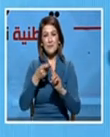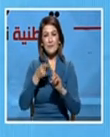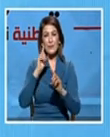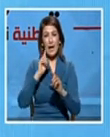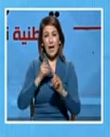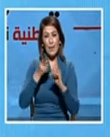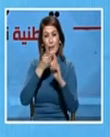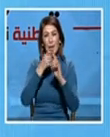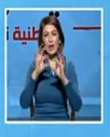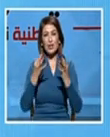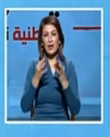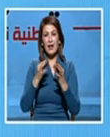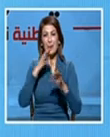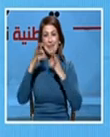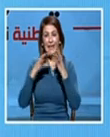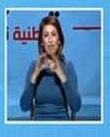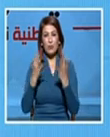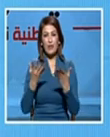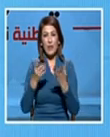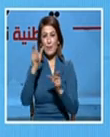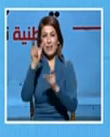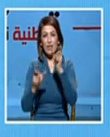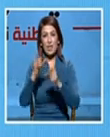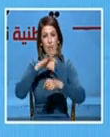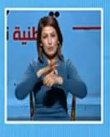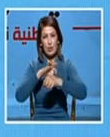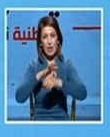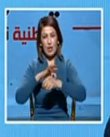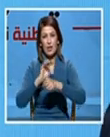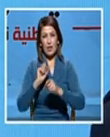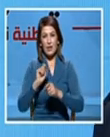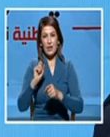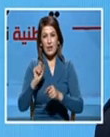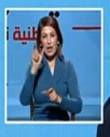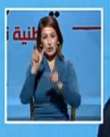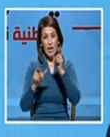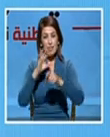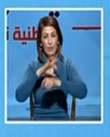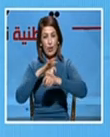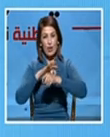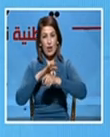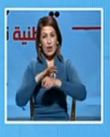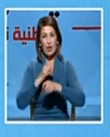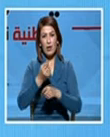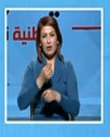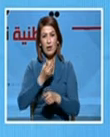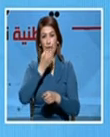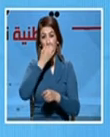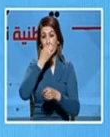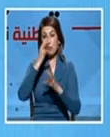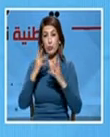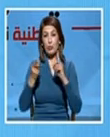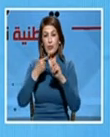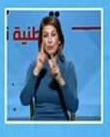راهو أهم حاجة هي أنه يكونكم المرضى متاعكم المزمنين، معناتها اللي عنده مرض مزمن يلزمكم